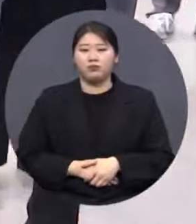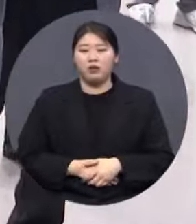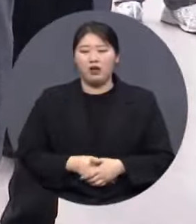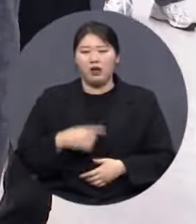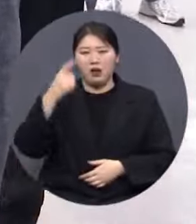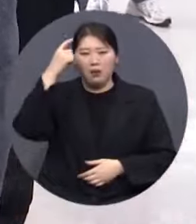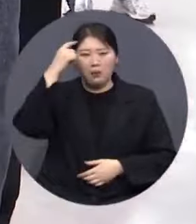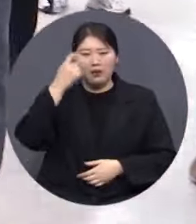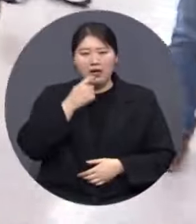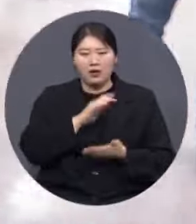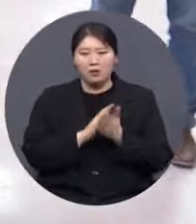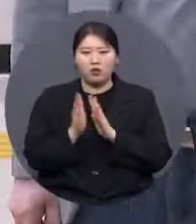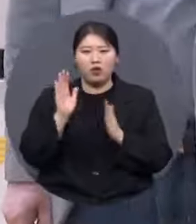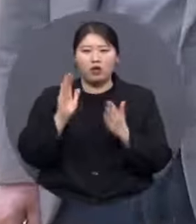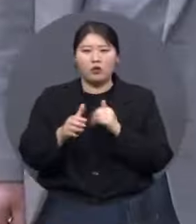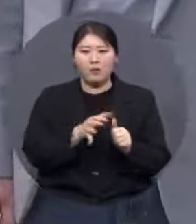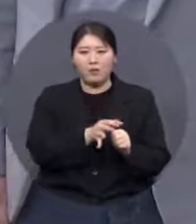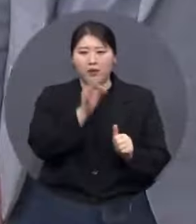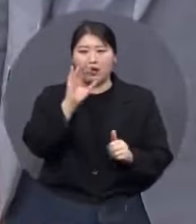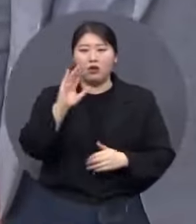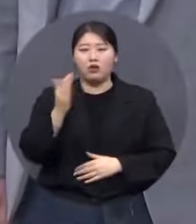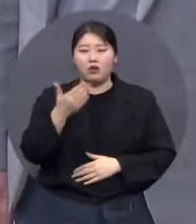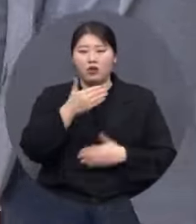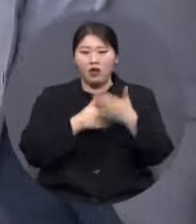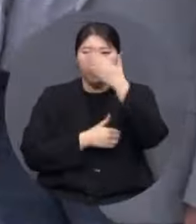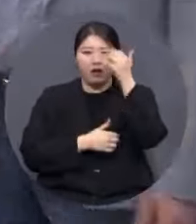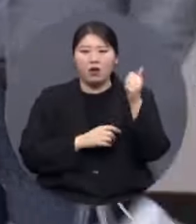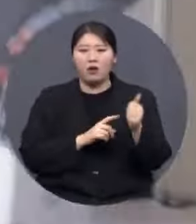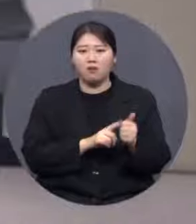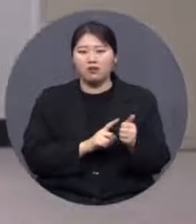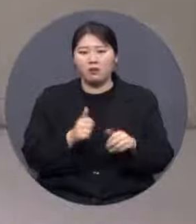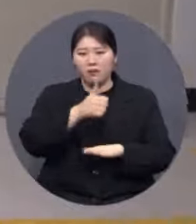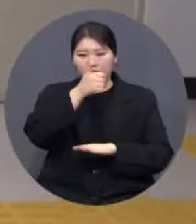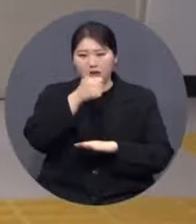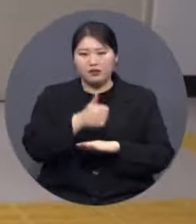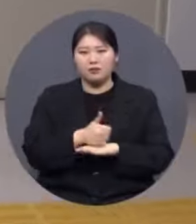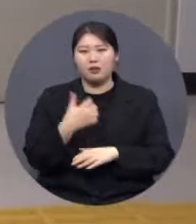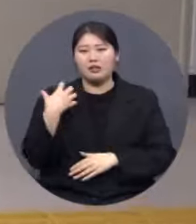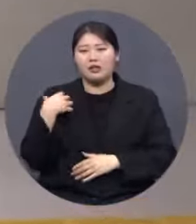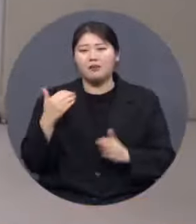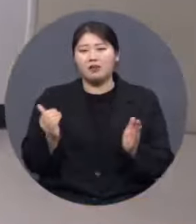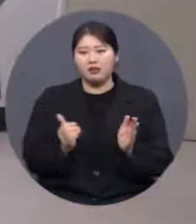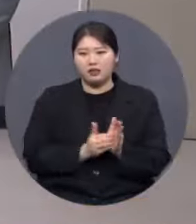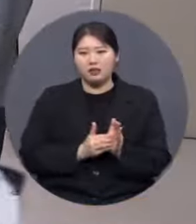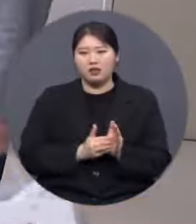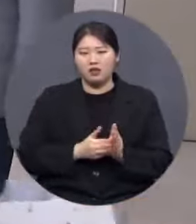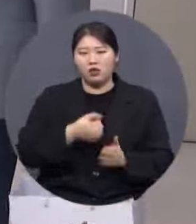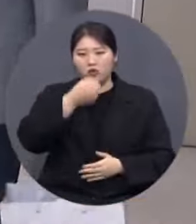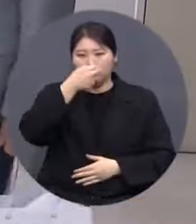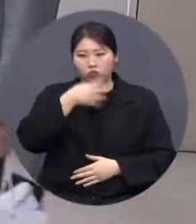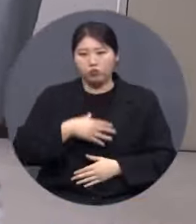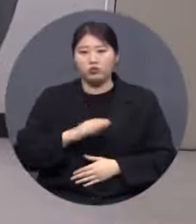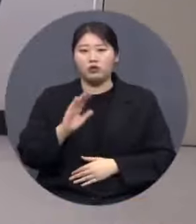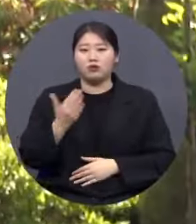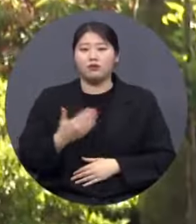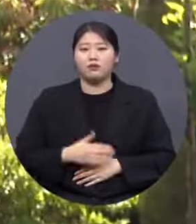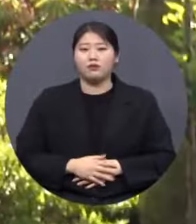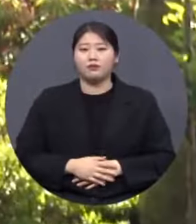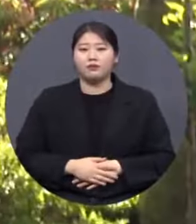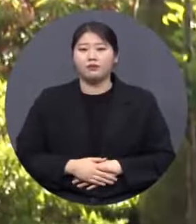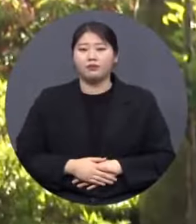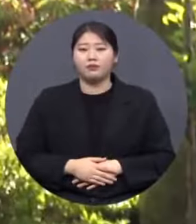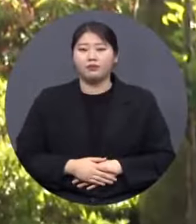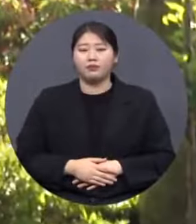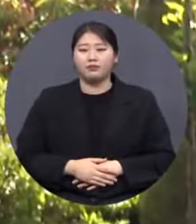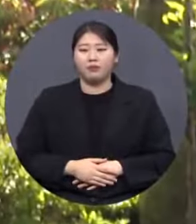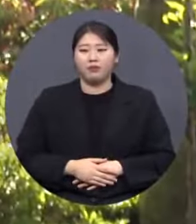백발이 되어서야 누명을 벗은 강할아버지. 생애 마지막 도리를 다했다며 깊은 한숨을 내쉬었습니다.